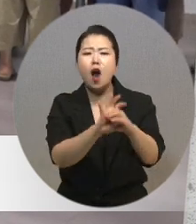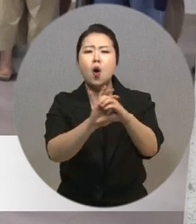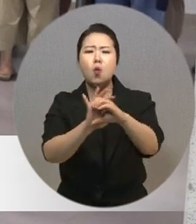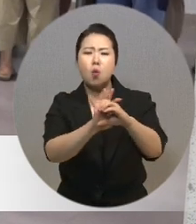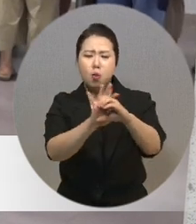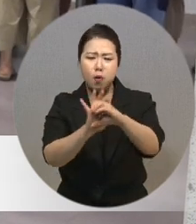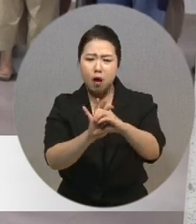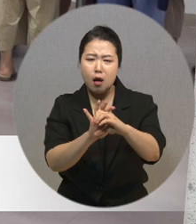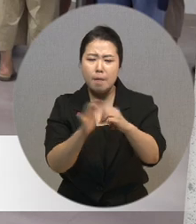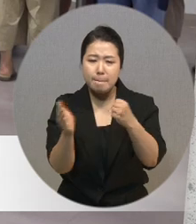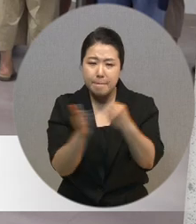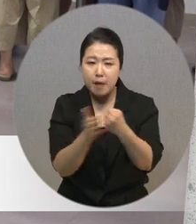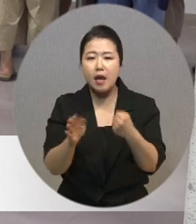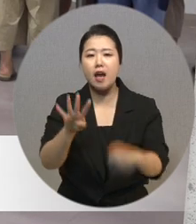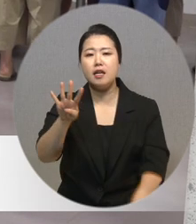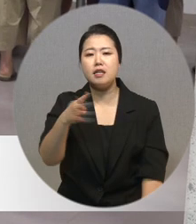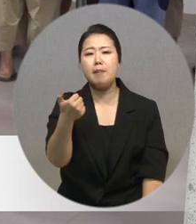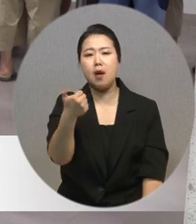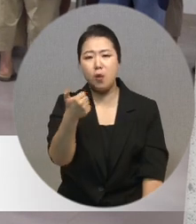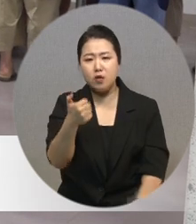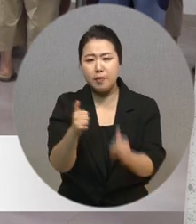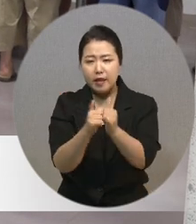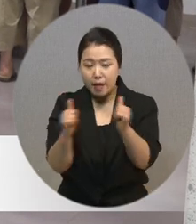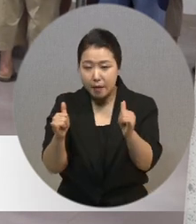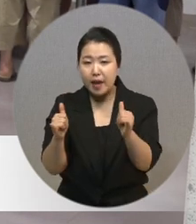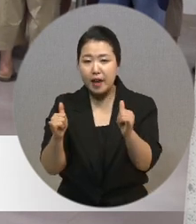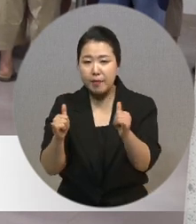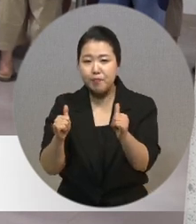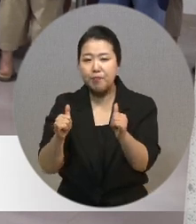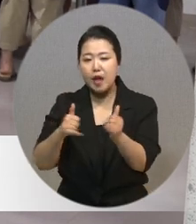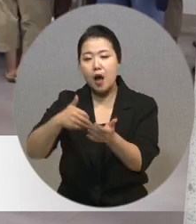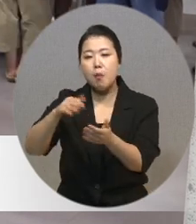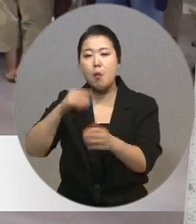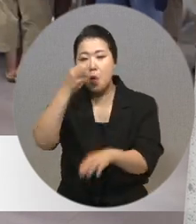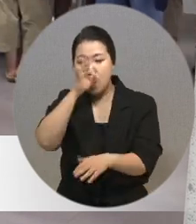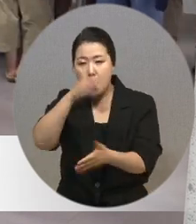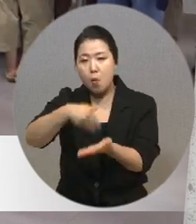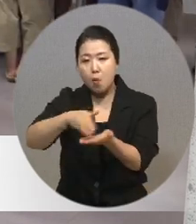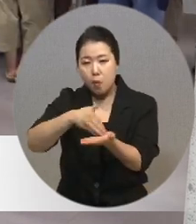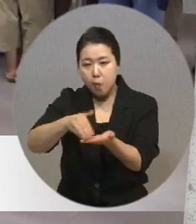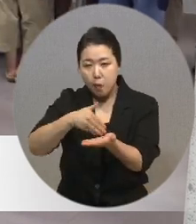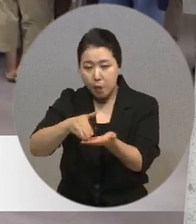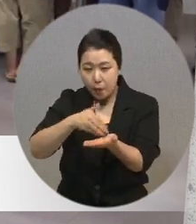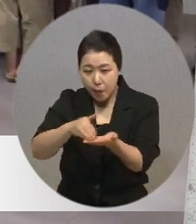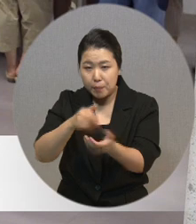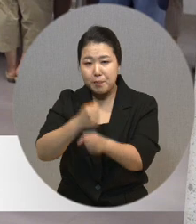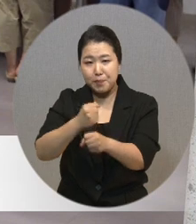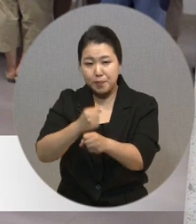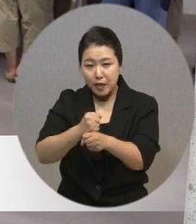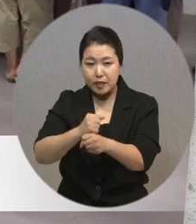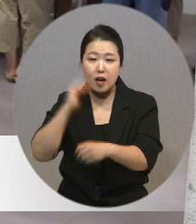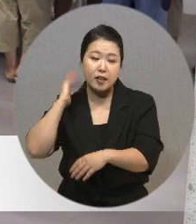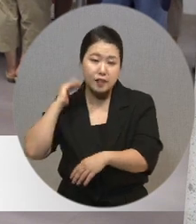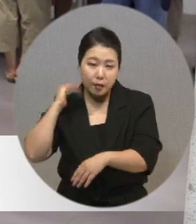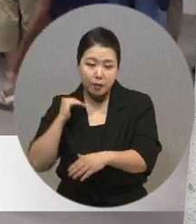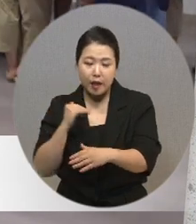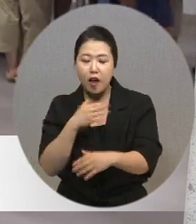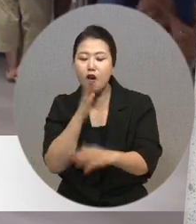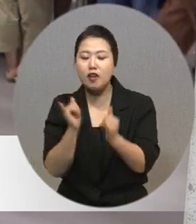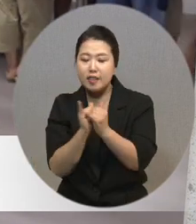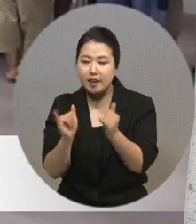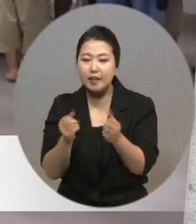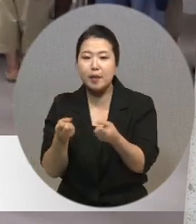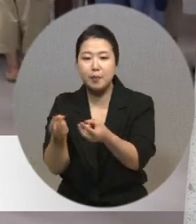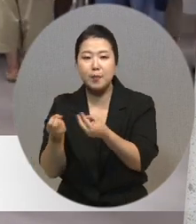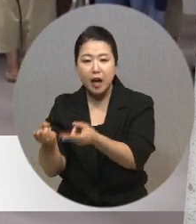인해서 4인분에 양념된 제품을 만들어서 의정부에 소외된 어르신께 드리고 있습니다